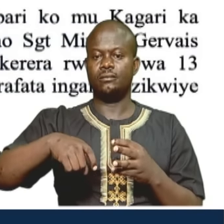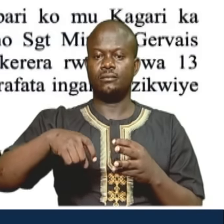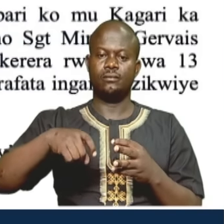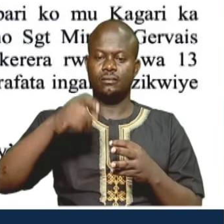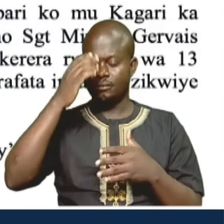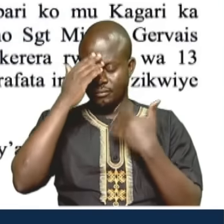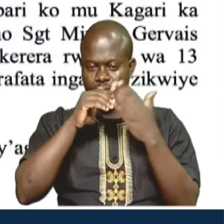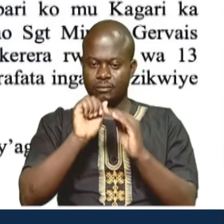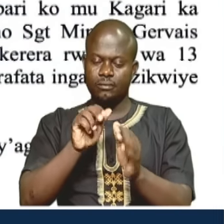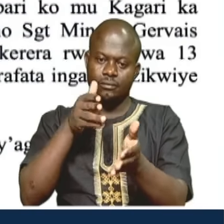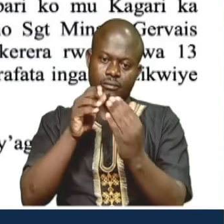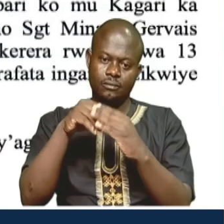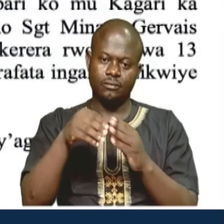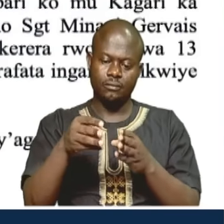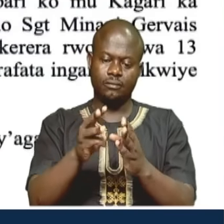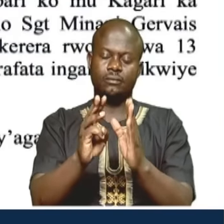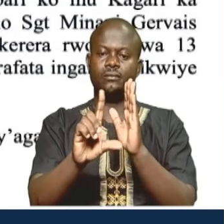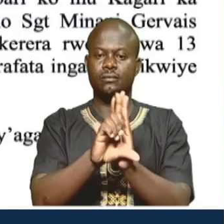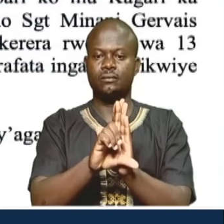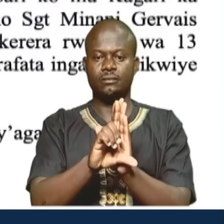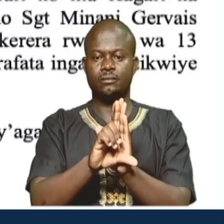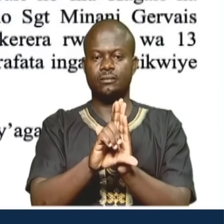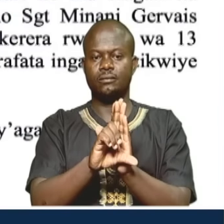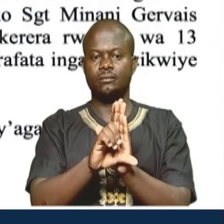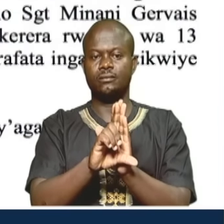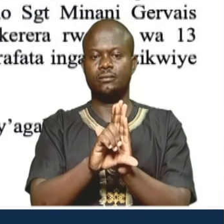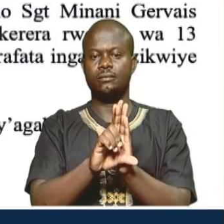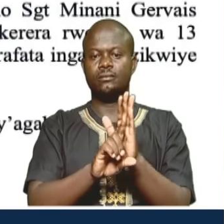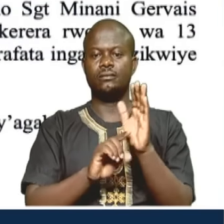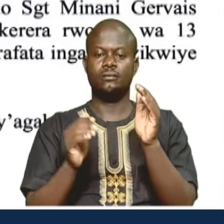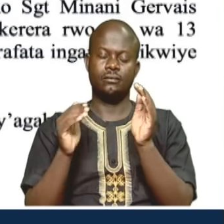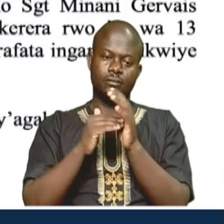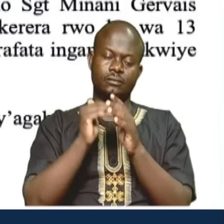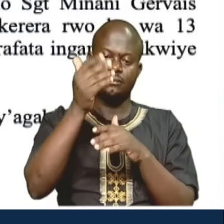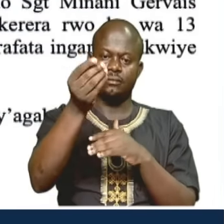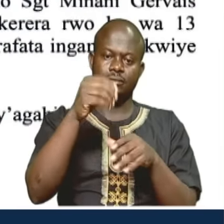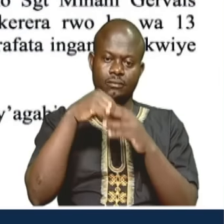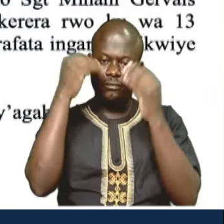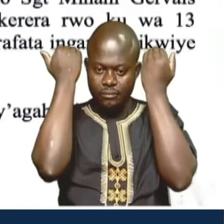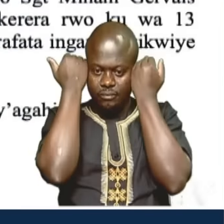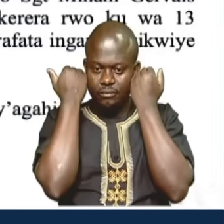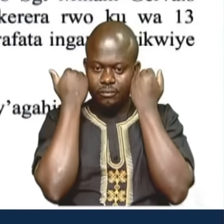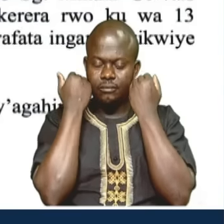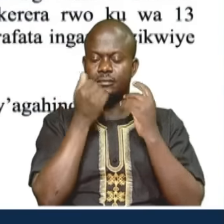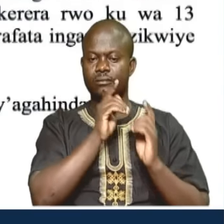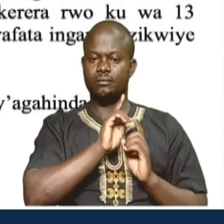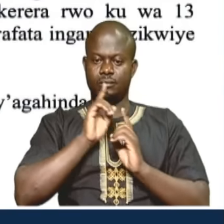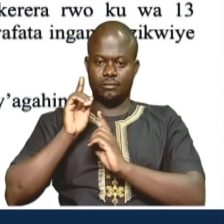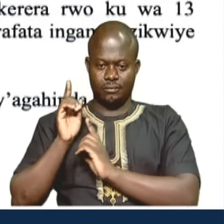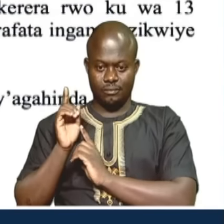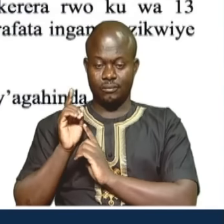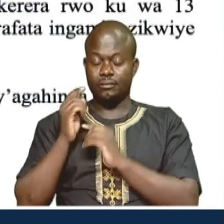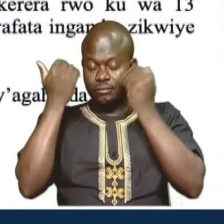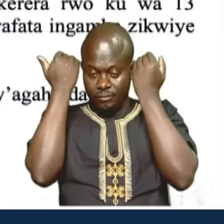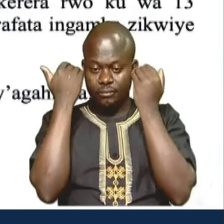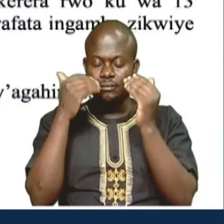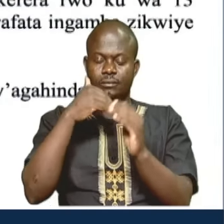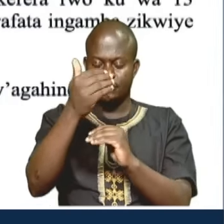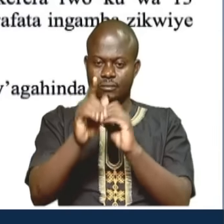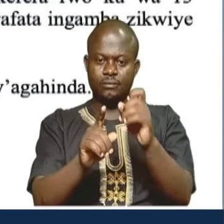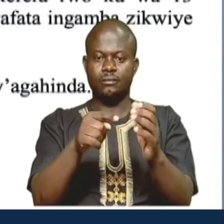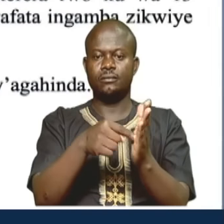zo kumukurikirana mu nzira z'amategeko. Akajya mu nkiko za gisirikare akanabazwa n'ibyo